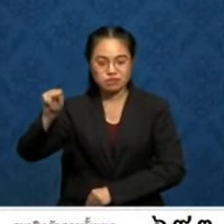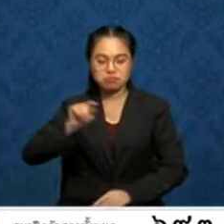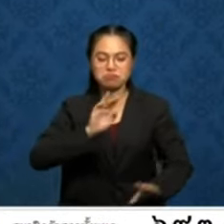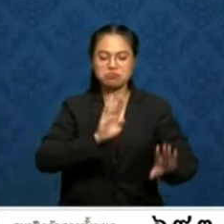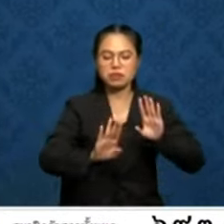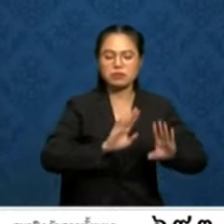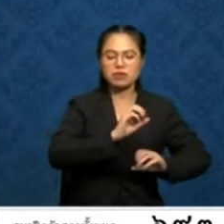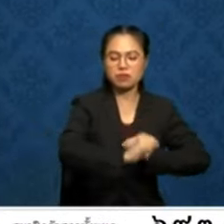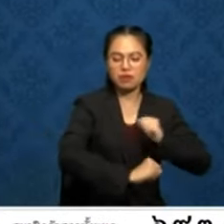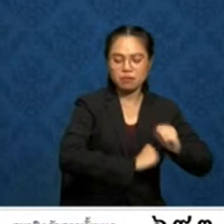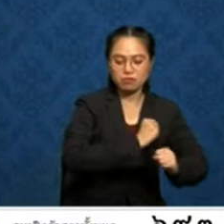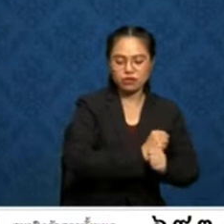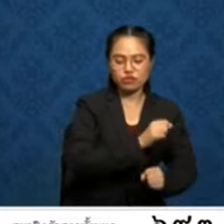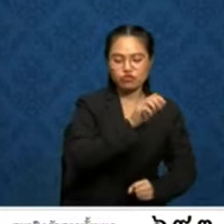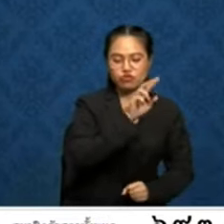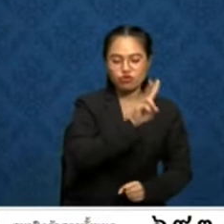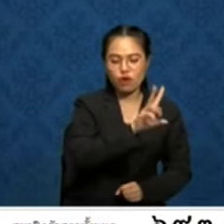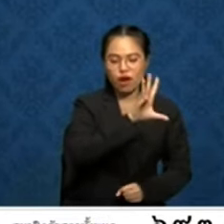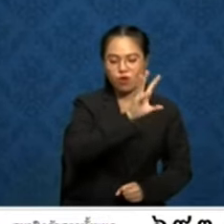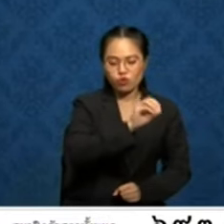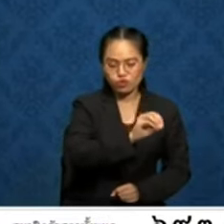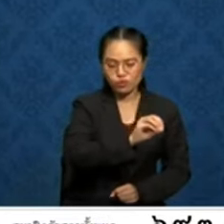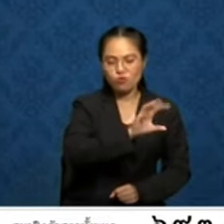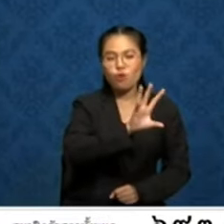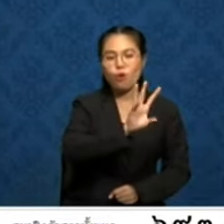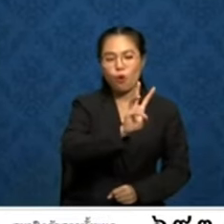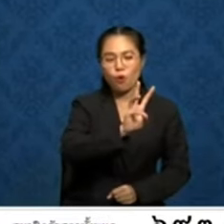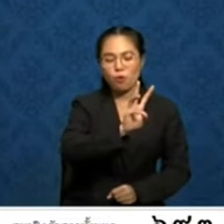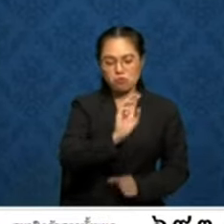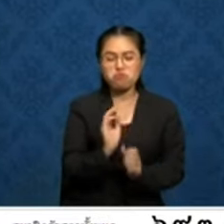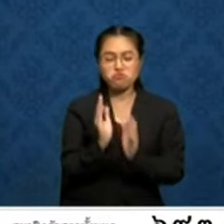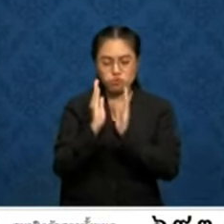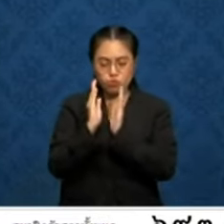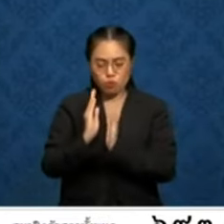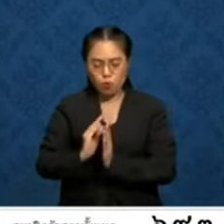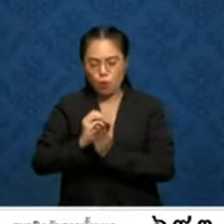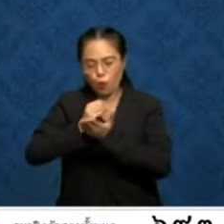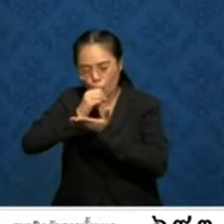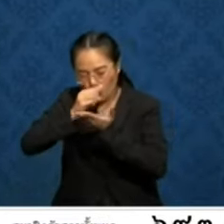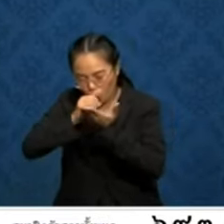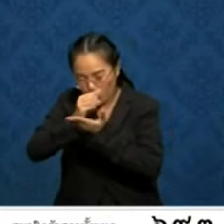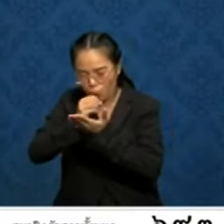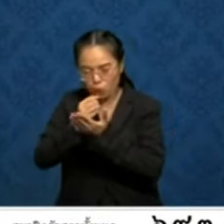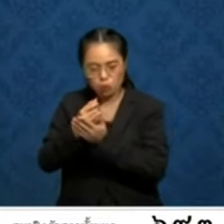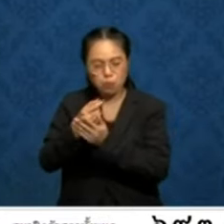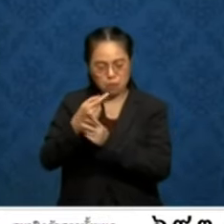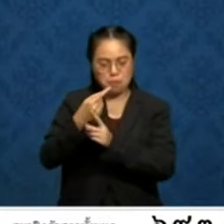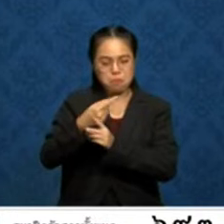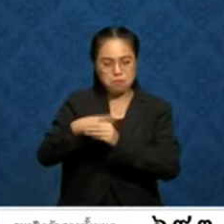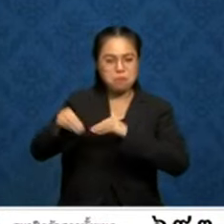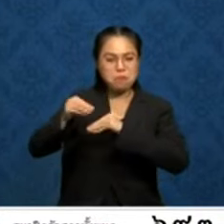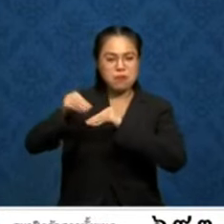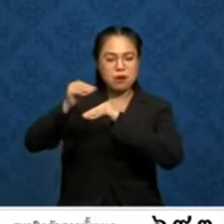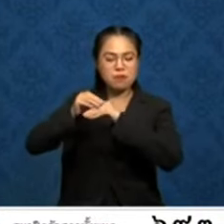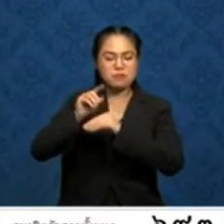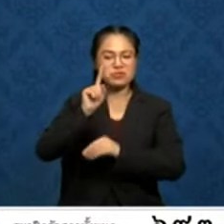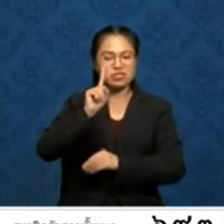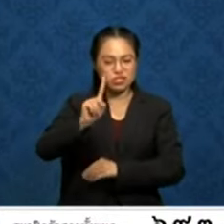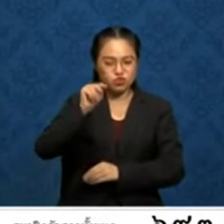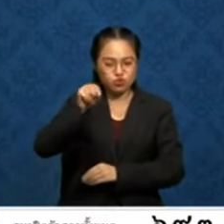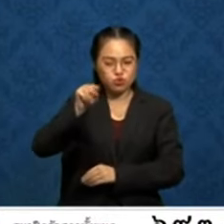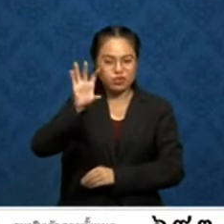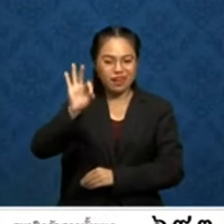ปี2566และมีจำนวนผู้ติดยาเสพติดที่เพิ่มสูงขึ้นถึง 1.9 ล้านค